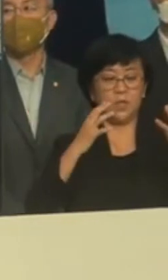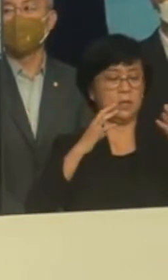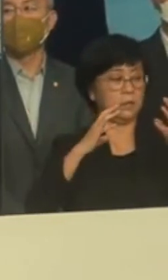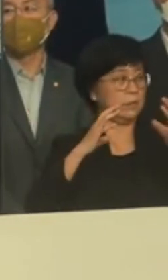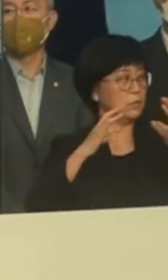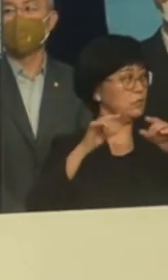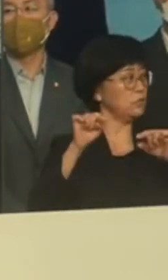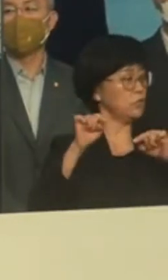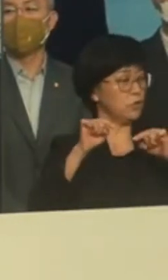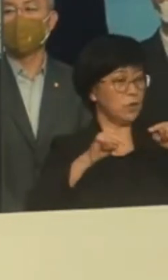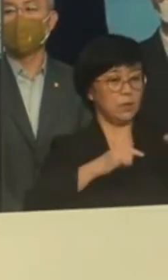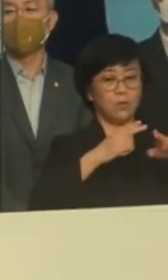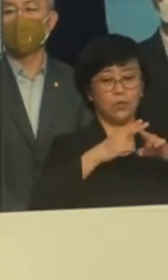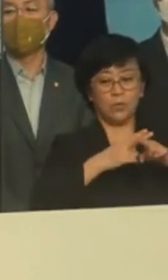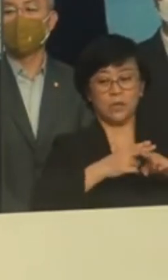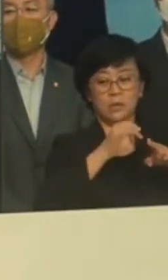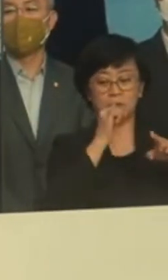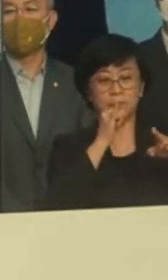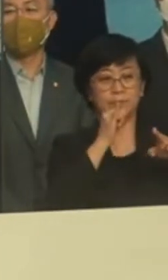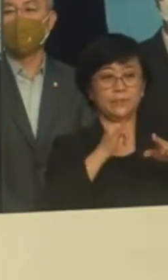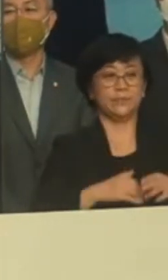국정농단이 있었습니다.